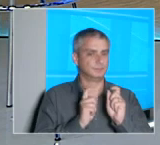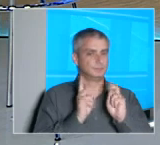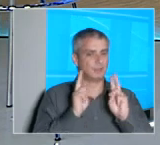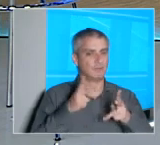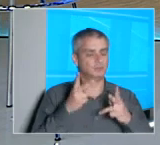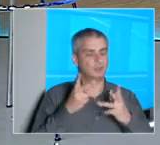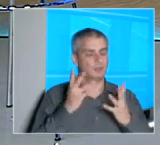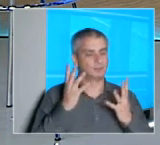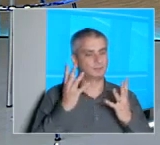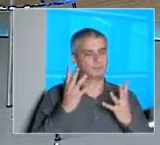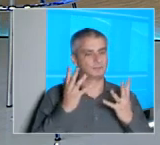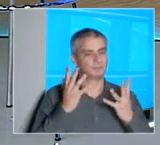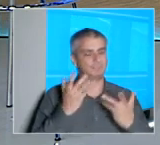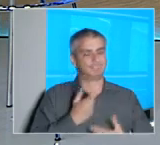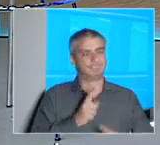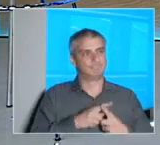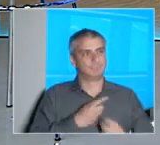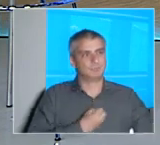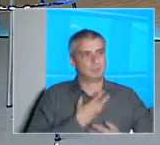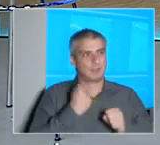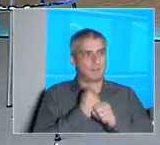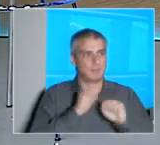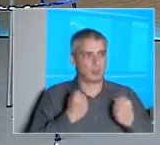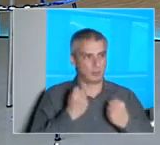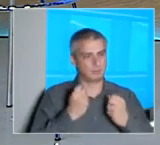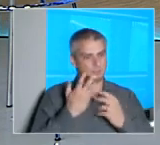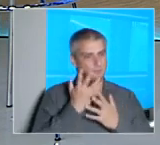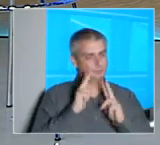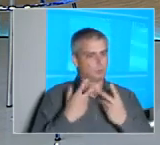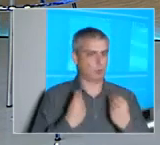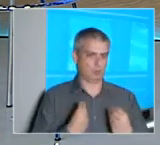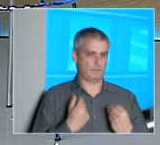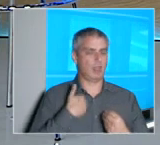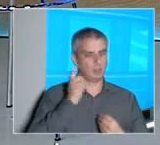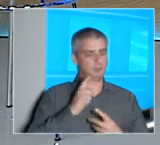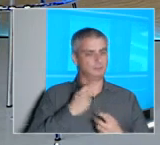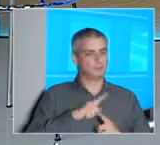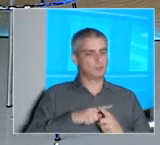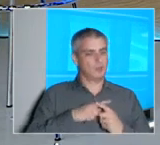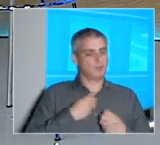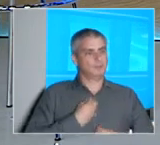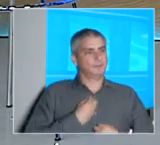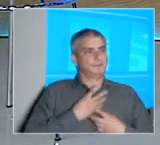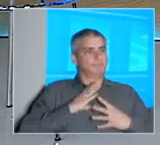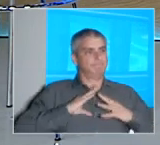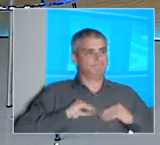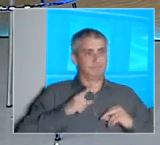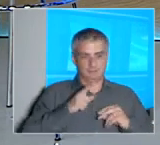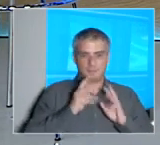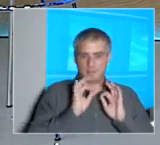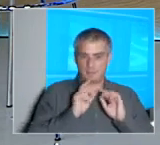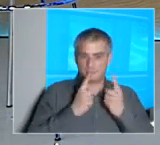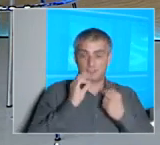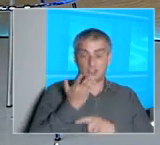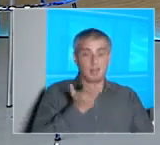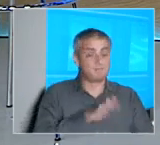יהיה להשתפך על פועלם. להשתפך אני מדבר בקטע טוב, כן? אנחנו צריכים קתרזיס כזה. לצערנו כאן זה במקרה